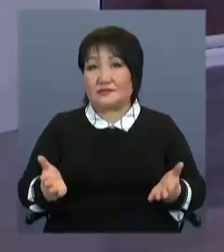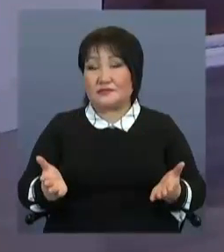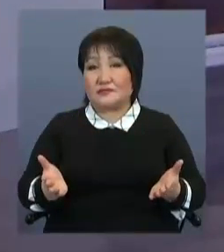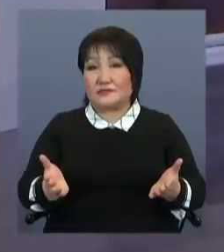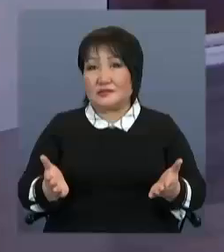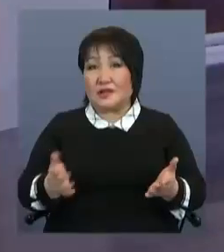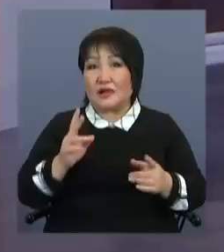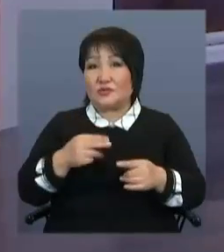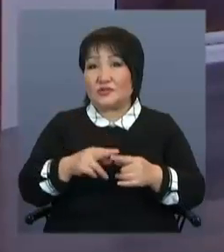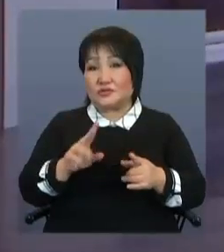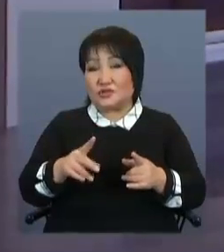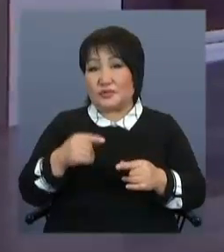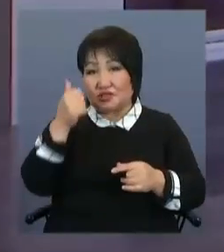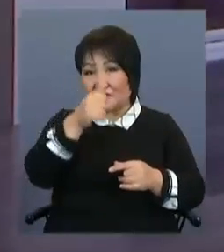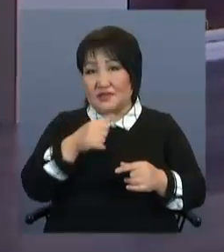әлдеқайда артығырақ секілді.